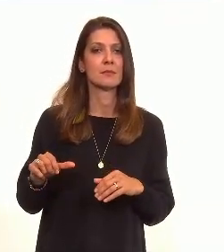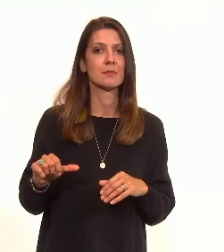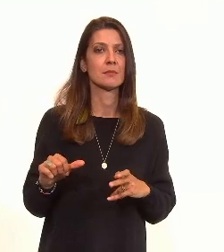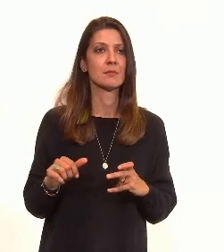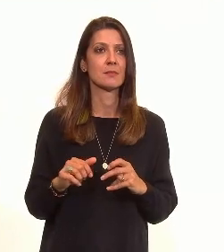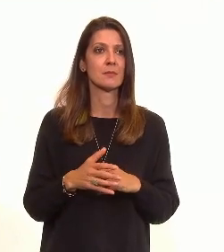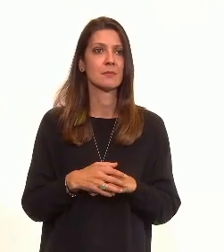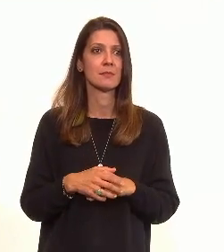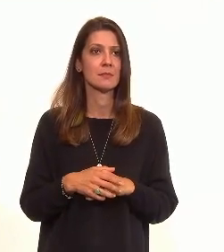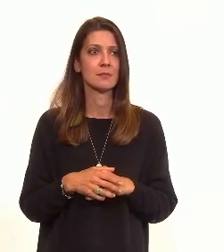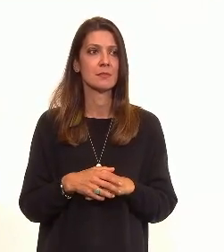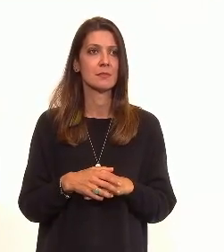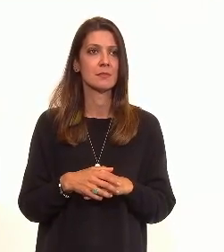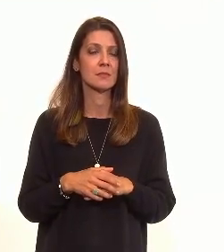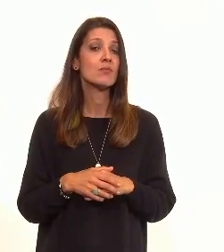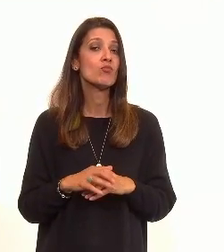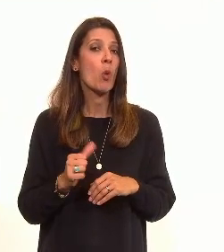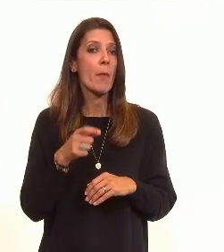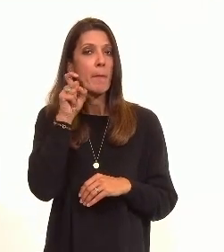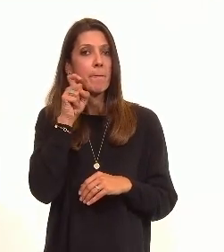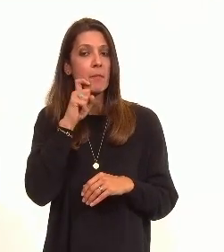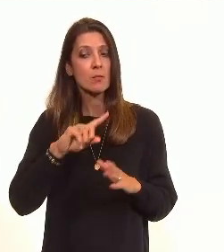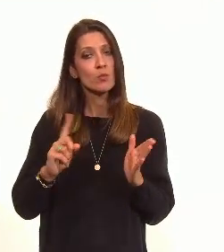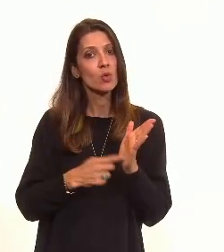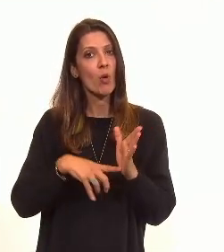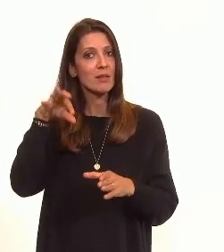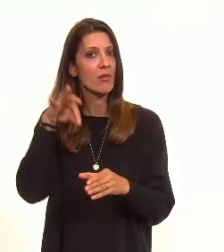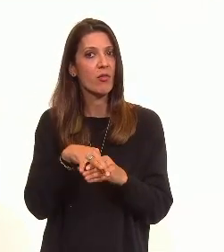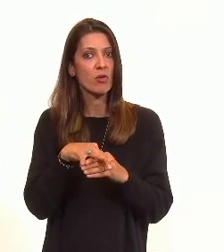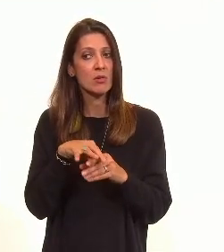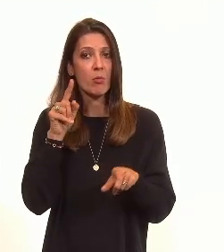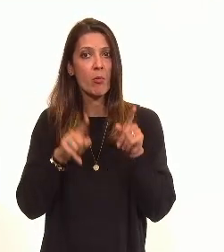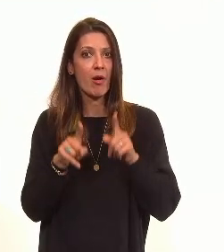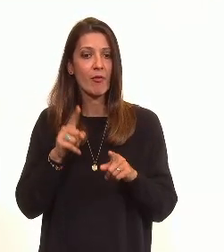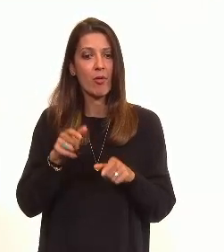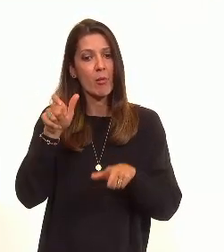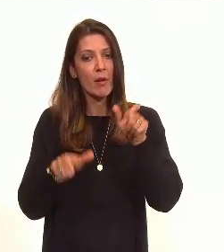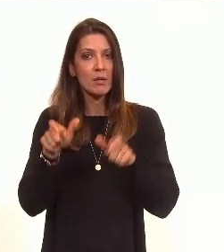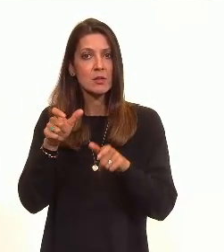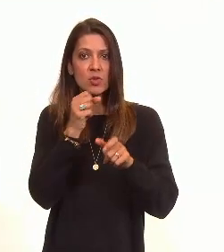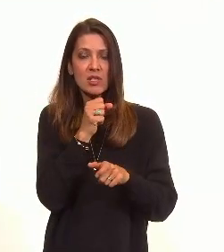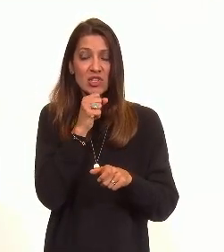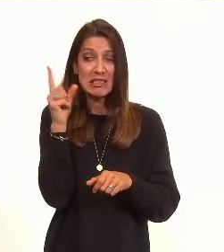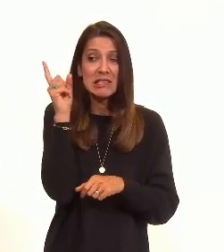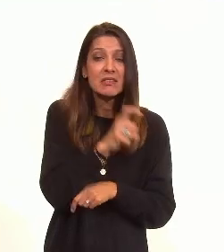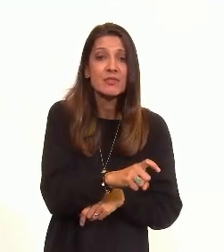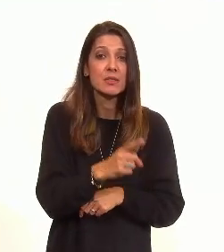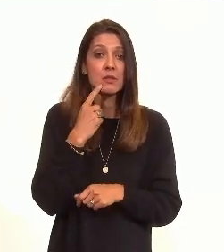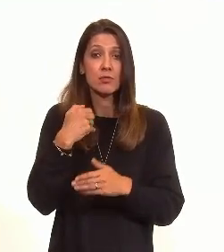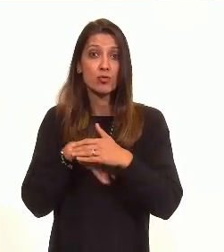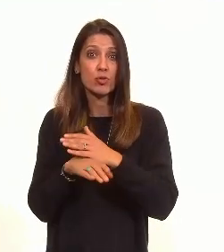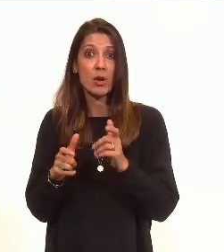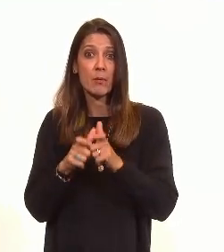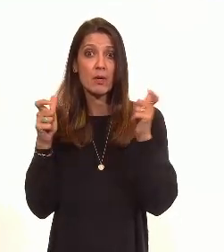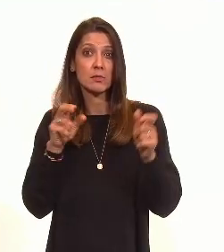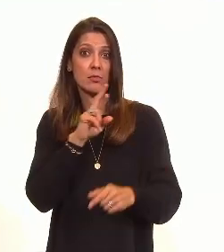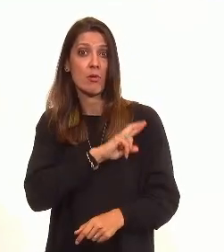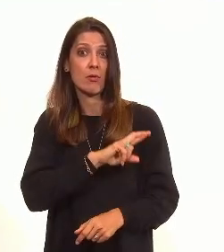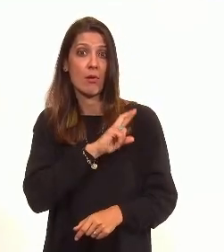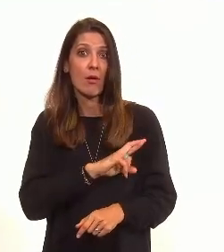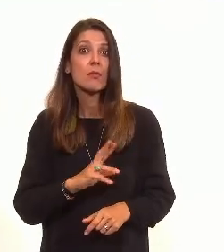3 EHPAD qui se sont associés en Seine-Saint-Denis. On a la Seigneurie à Pantin, Lumière d'Automne à Saint-Ouen et Constance